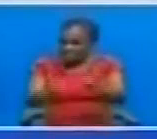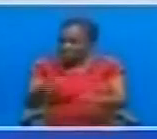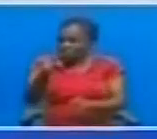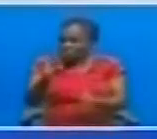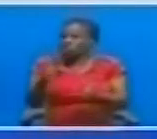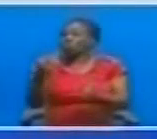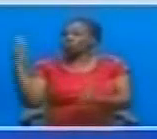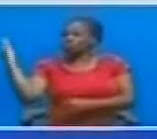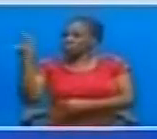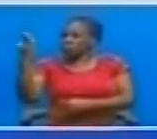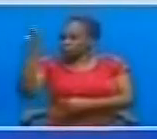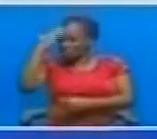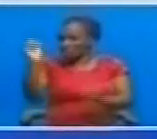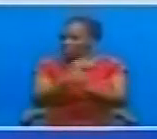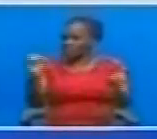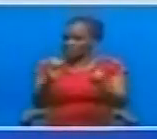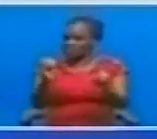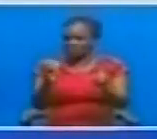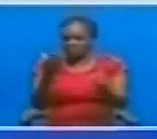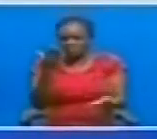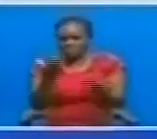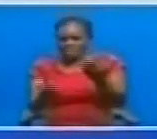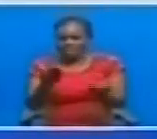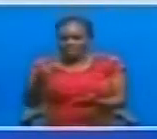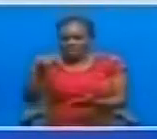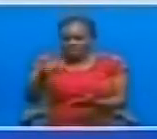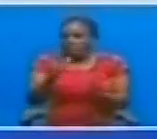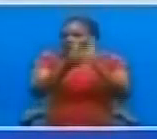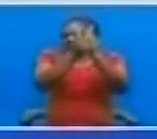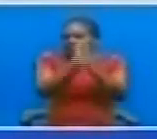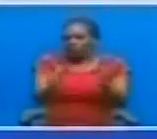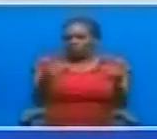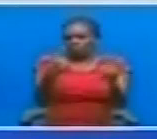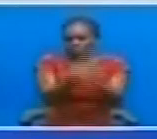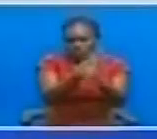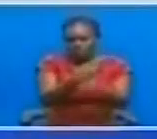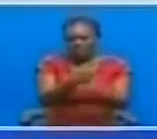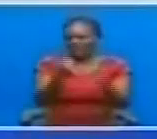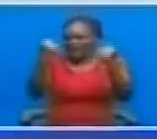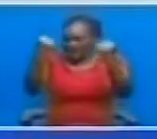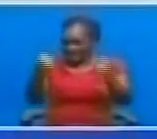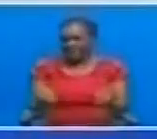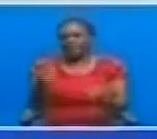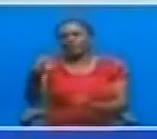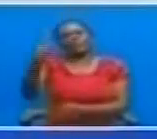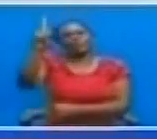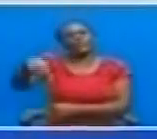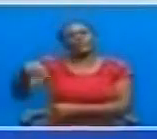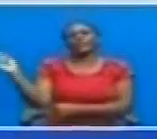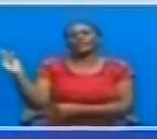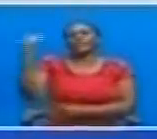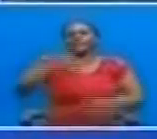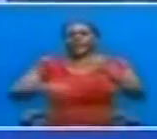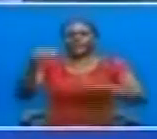kwa kuzungumza, pengine kwa kuwa mtu aliye na ufasaha katika mambo fulani, basi itakuwa ni vigumu sana